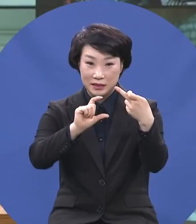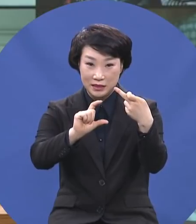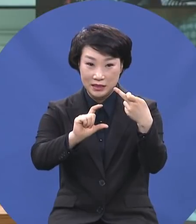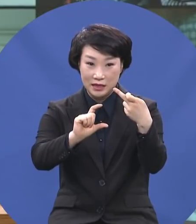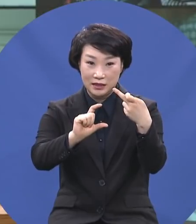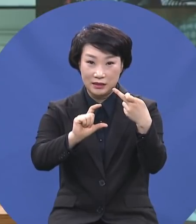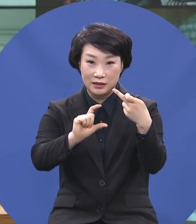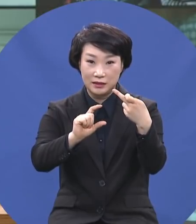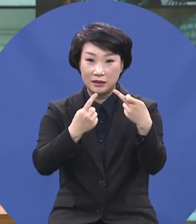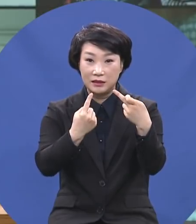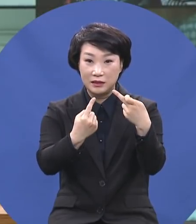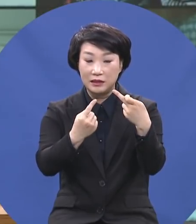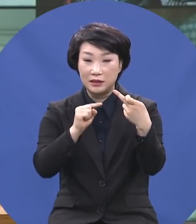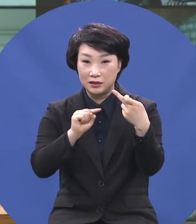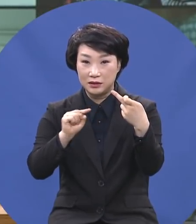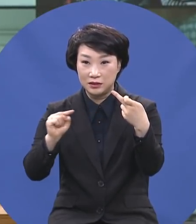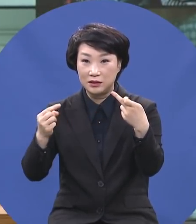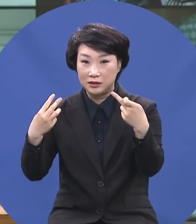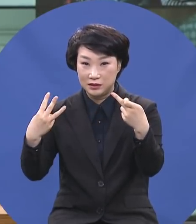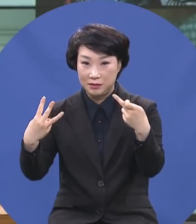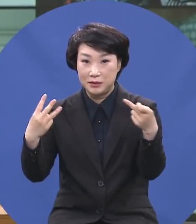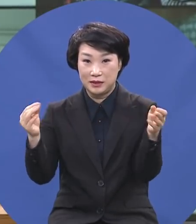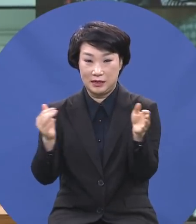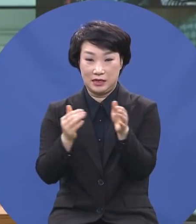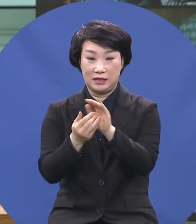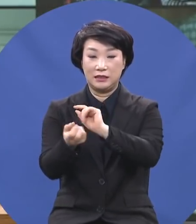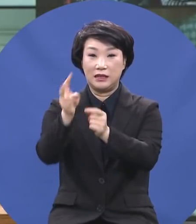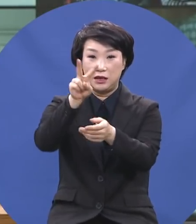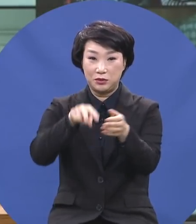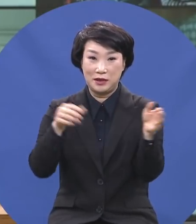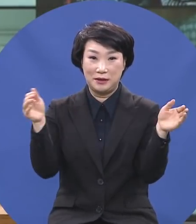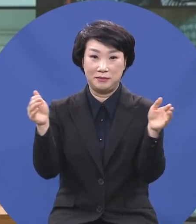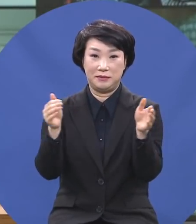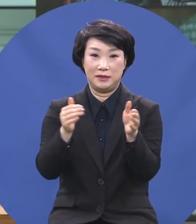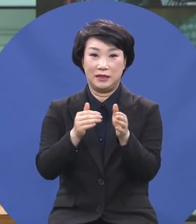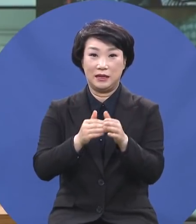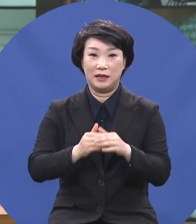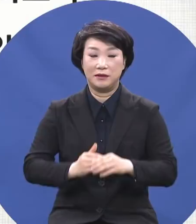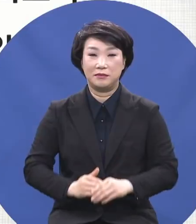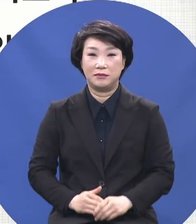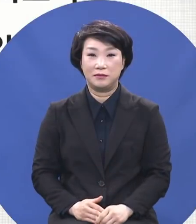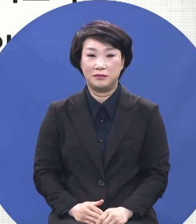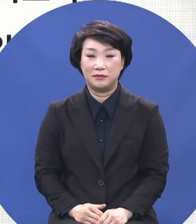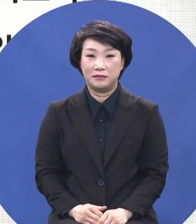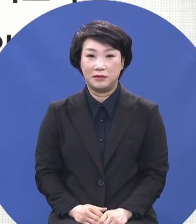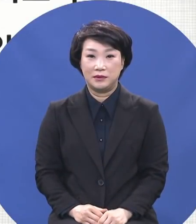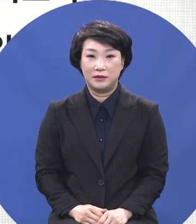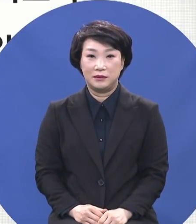12장 1절에서 3절까지를 대독합니다.